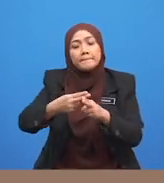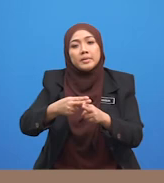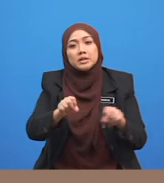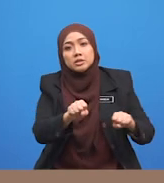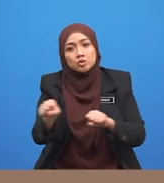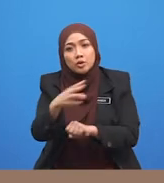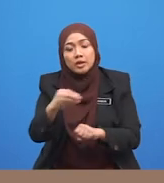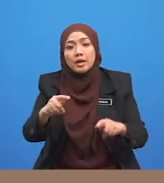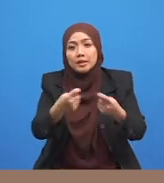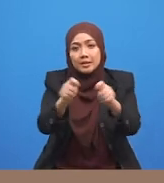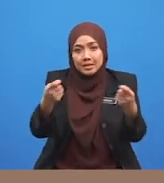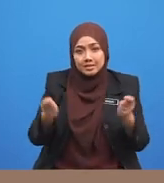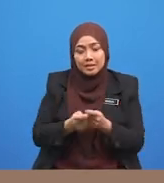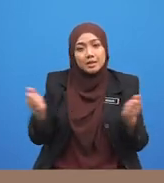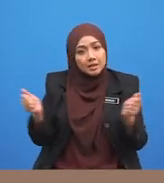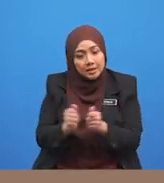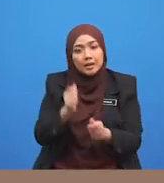dan tasik dengan tepat.